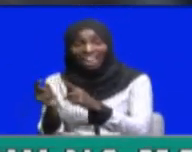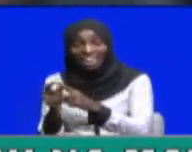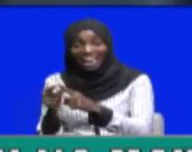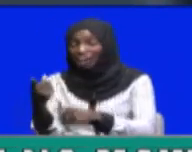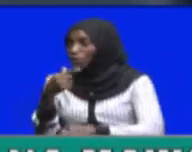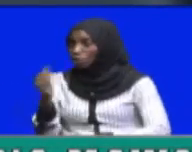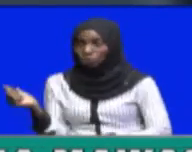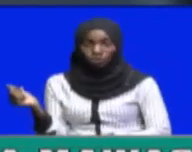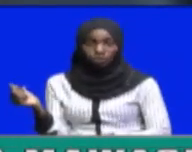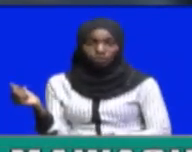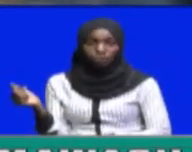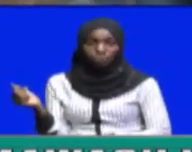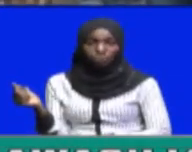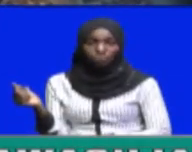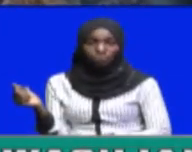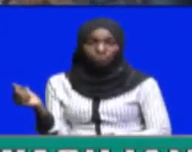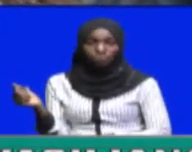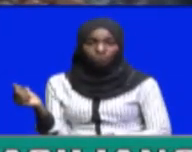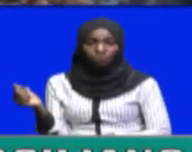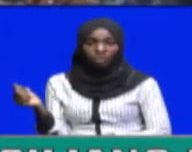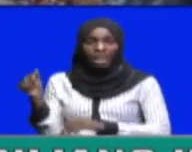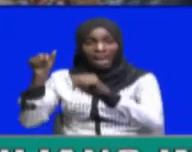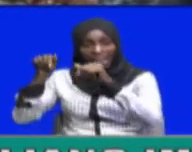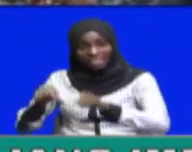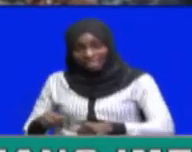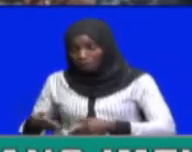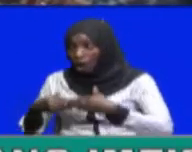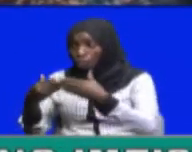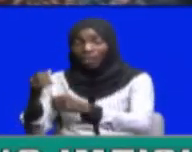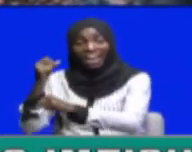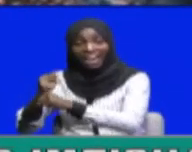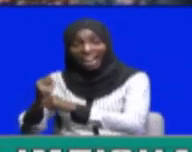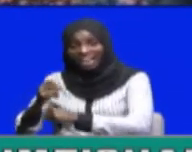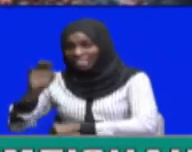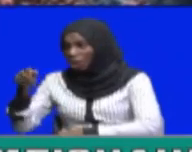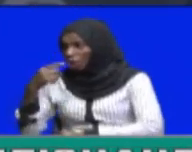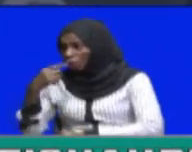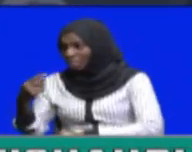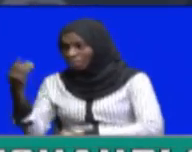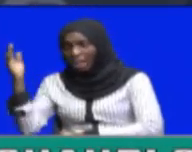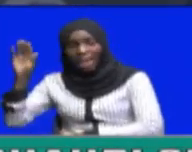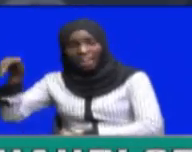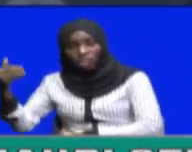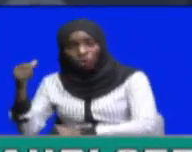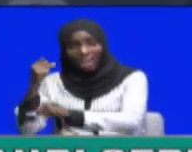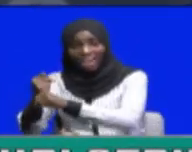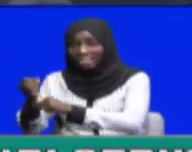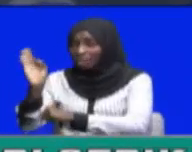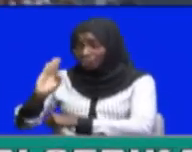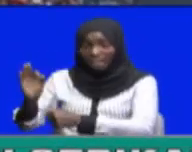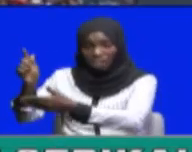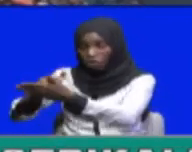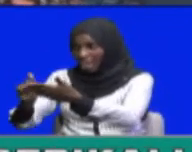Tuelekezane, apewe mtu kazi aandike. Kuna kitu gani, siku fulani, mhusika atakuwa nani na kitakuwa vipi.